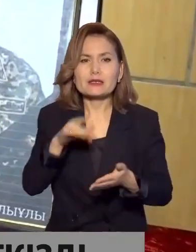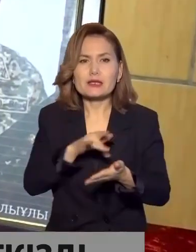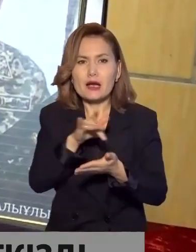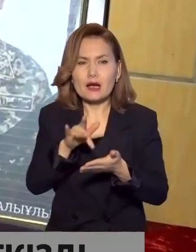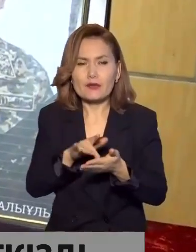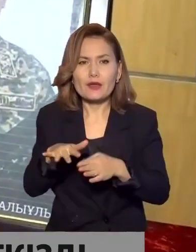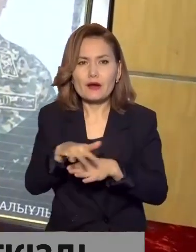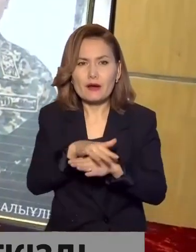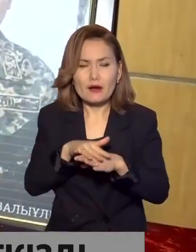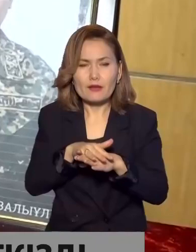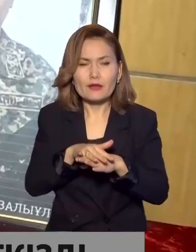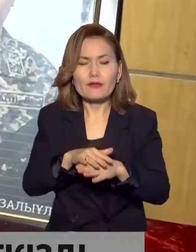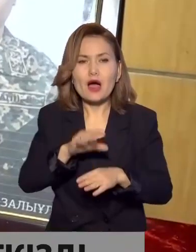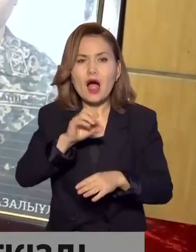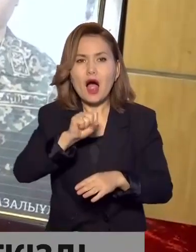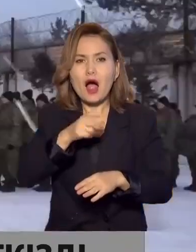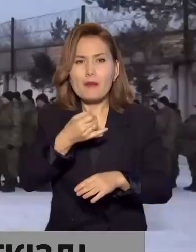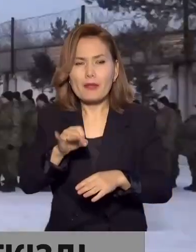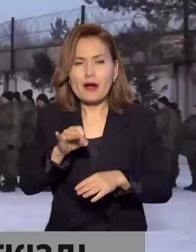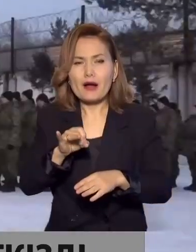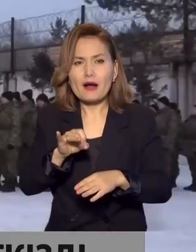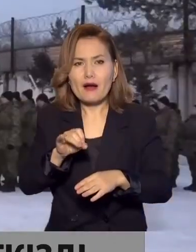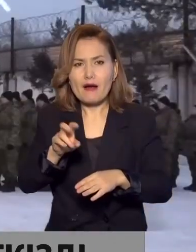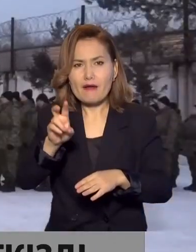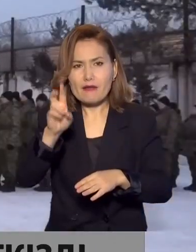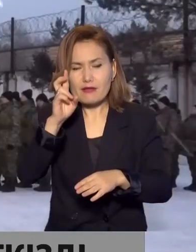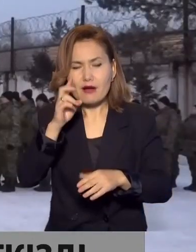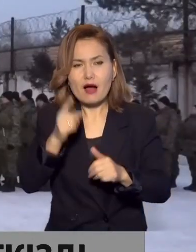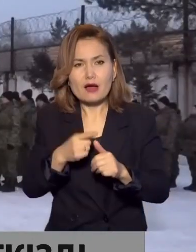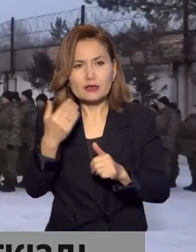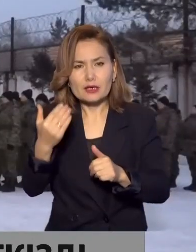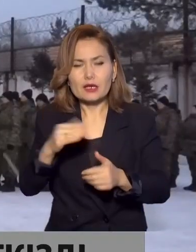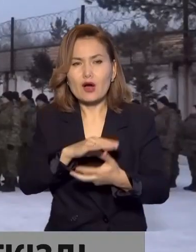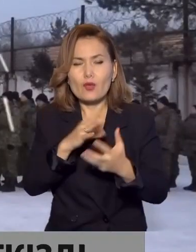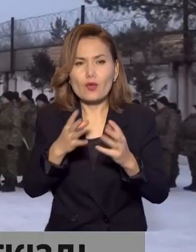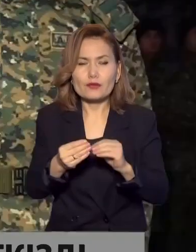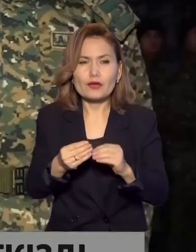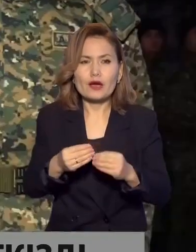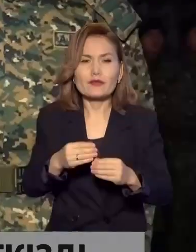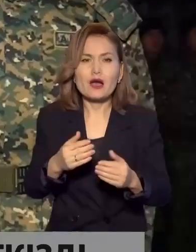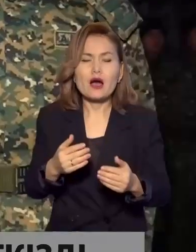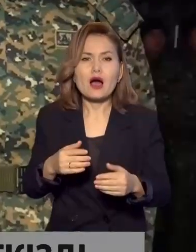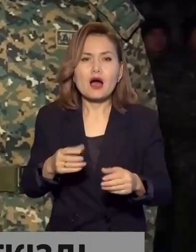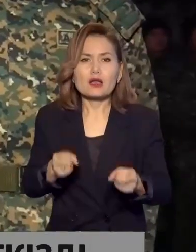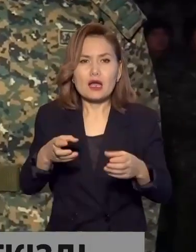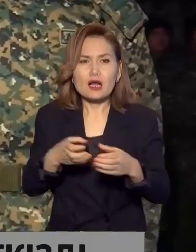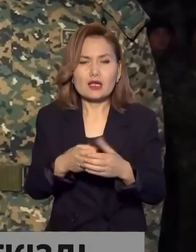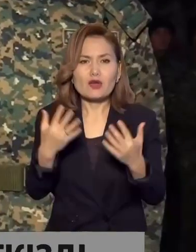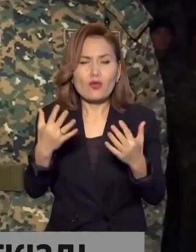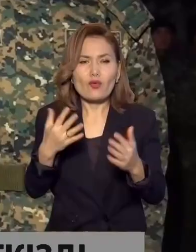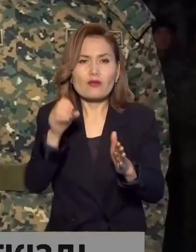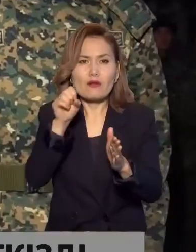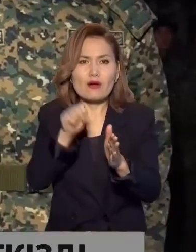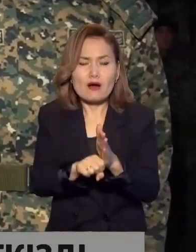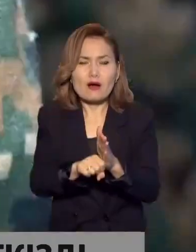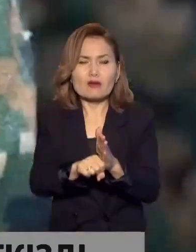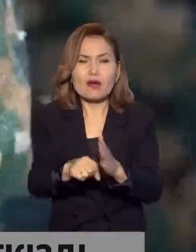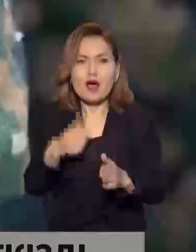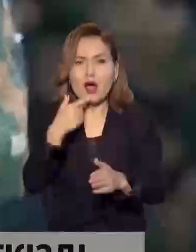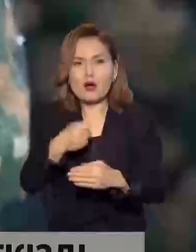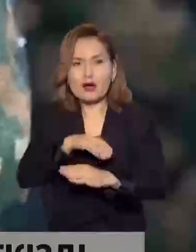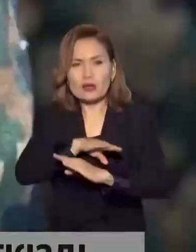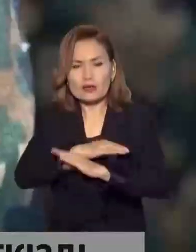Абай елінің атынан отан алдында борышын өте жүріп, лаңкестердің қолынан қаза тапқан азаматтарымызға,